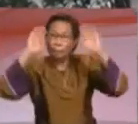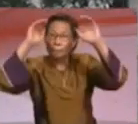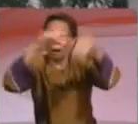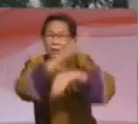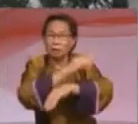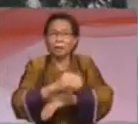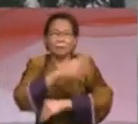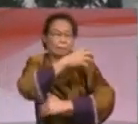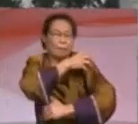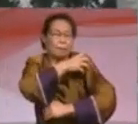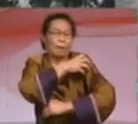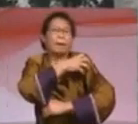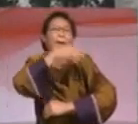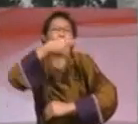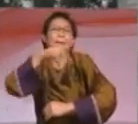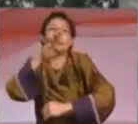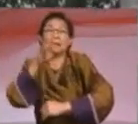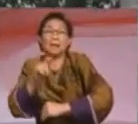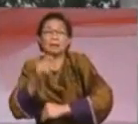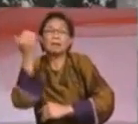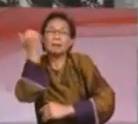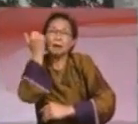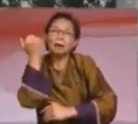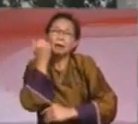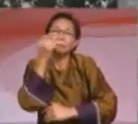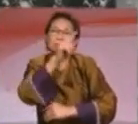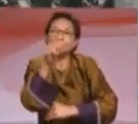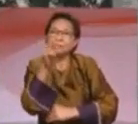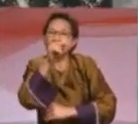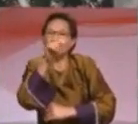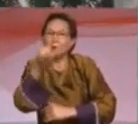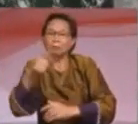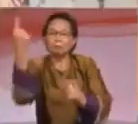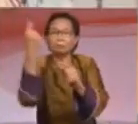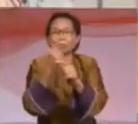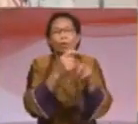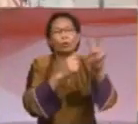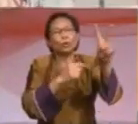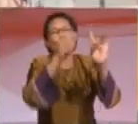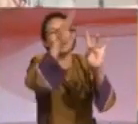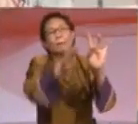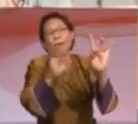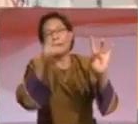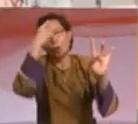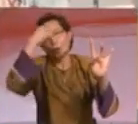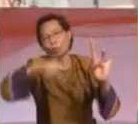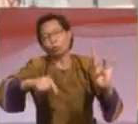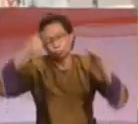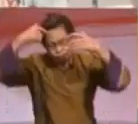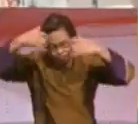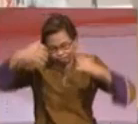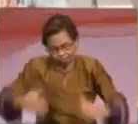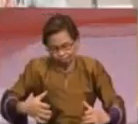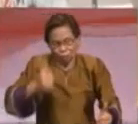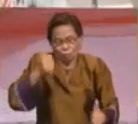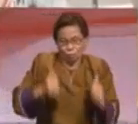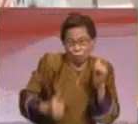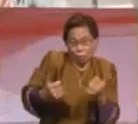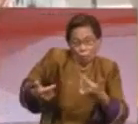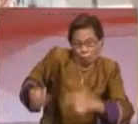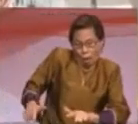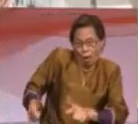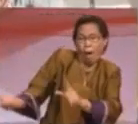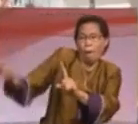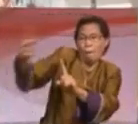dan pihak berkuasa tempatan Hakim Zainal Azman Abdul Aziz menetapkan 28 logos untuk membuat keputusan sama ada untuk